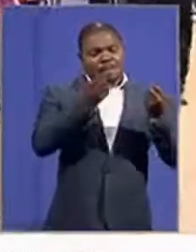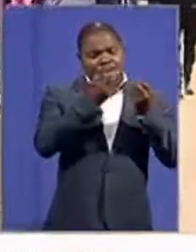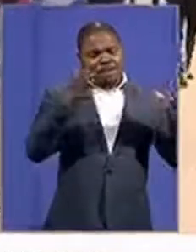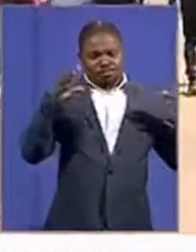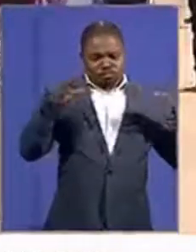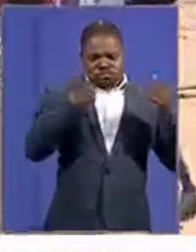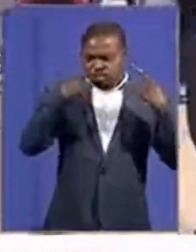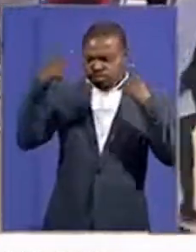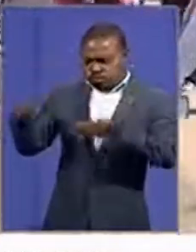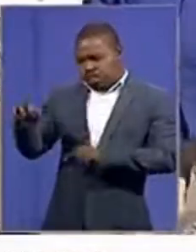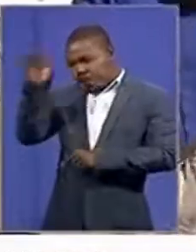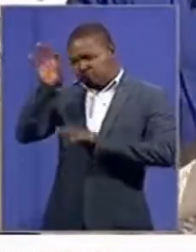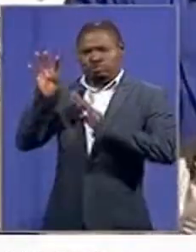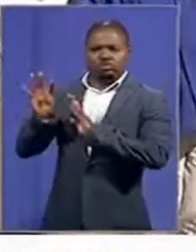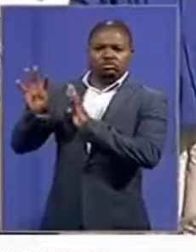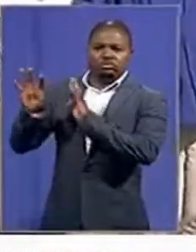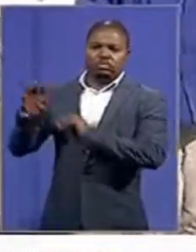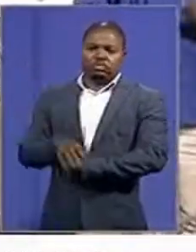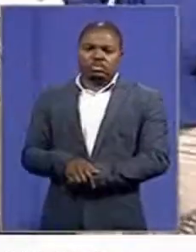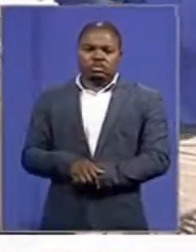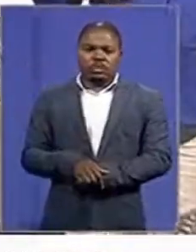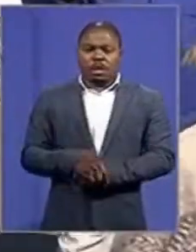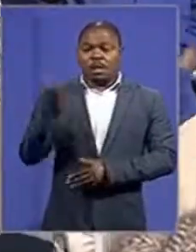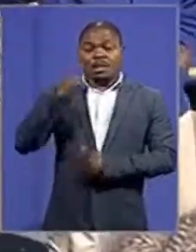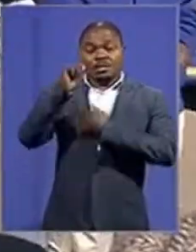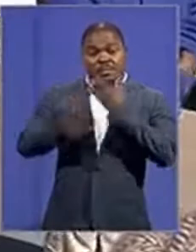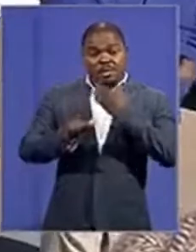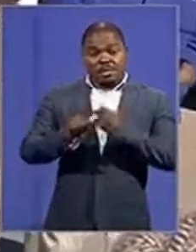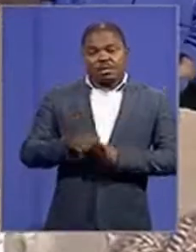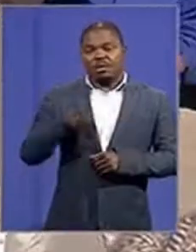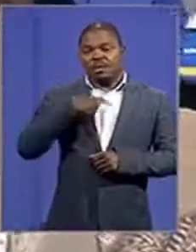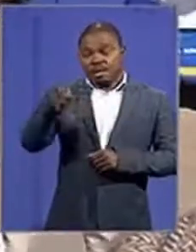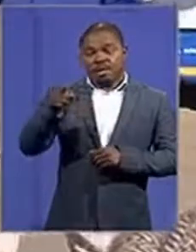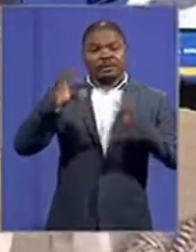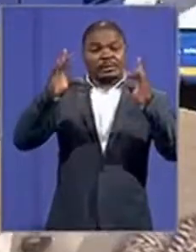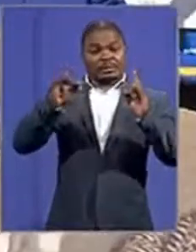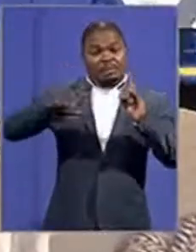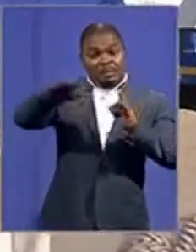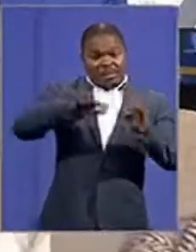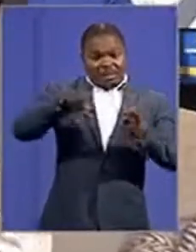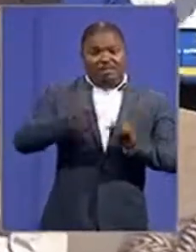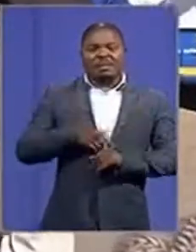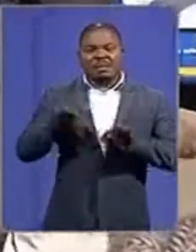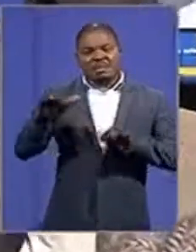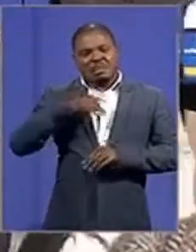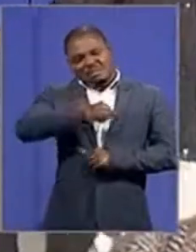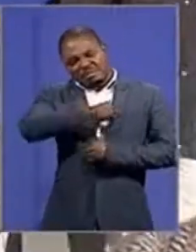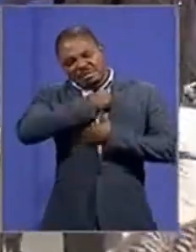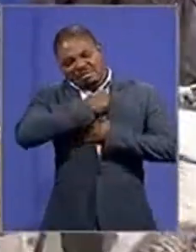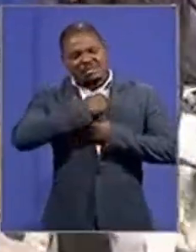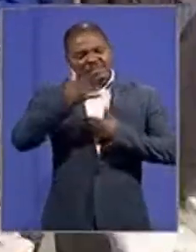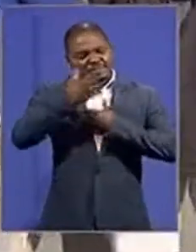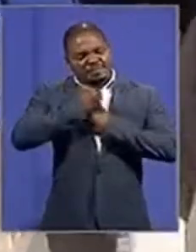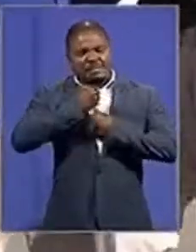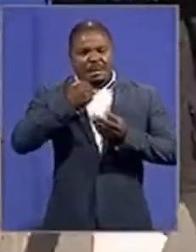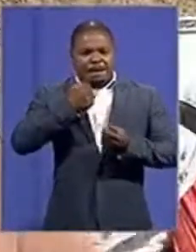sa mapodisi. Last month ba ntsetse founu mo re ko re tlhagang ko stadium mole they were able gore ba nkgame ka skipper e ba